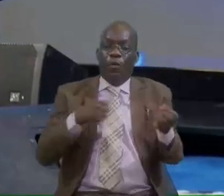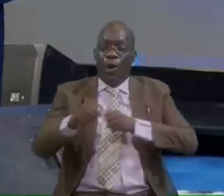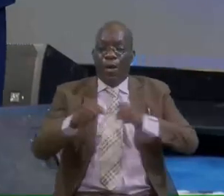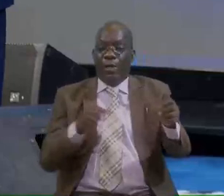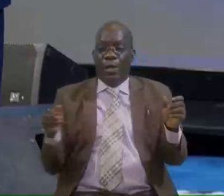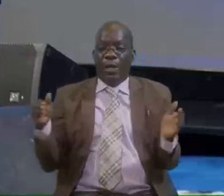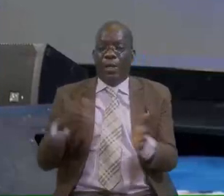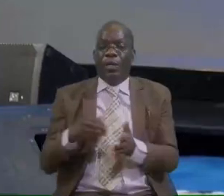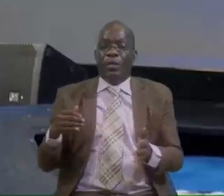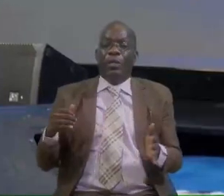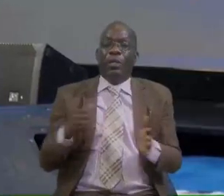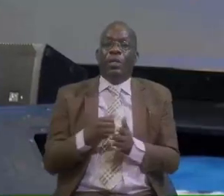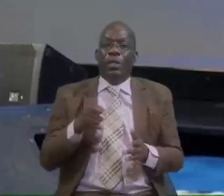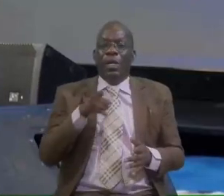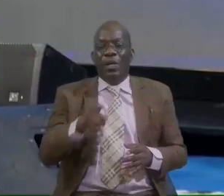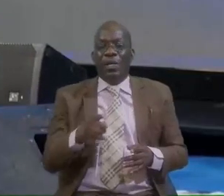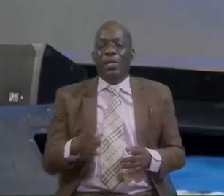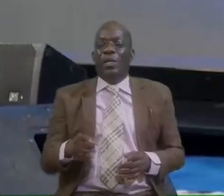lutte contre ça,